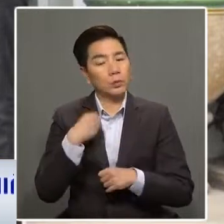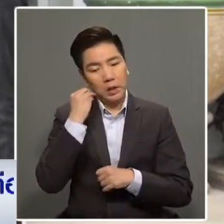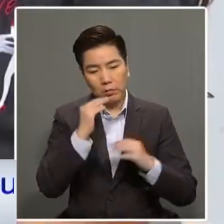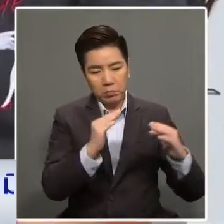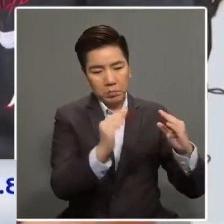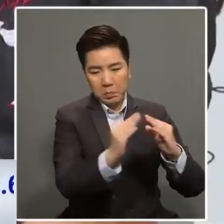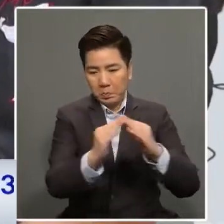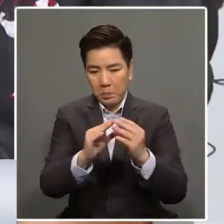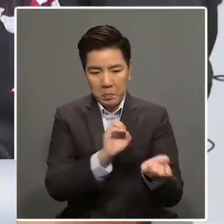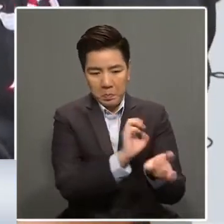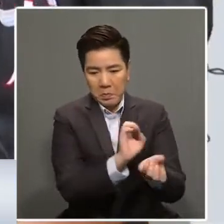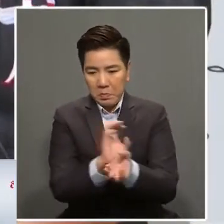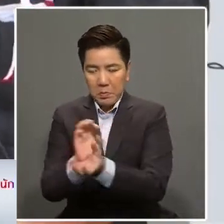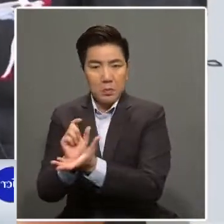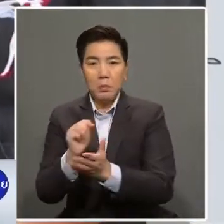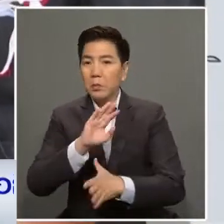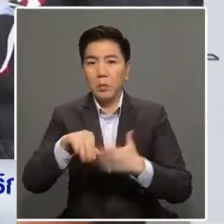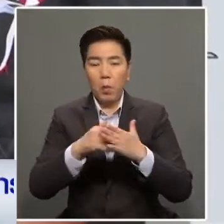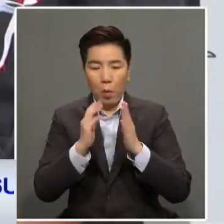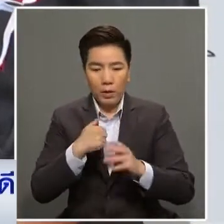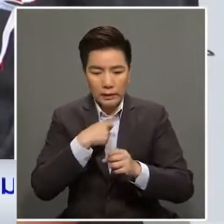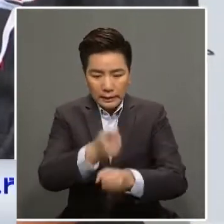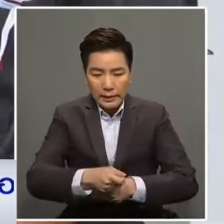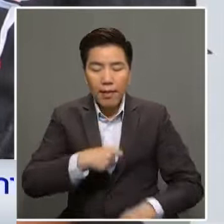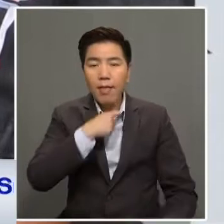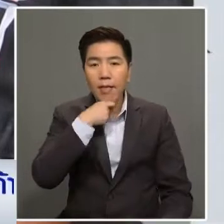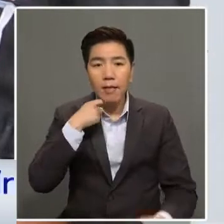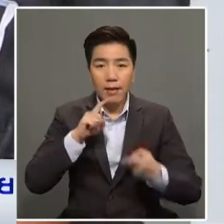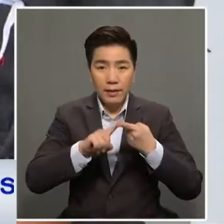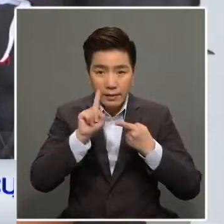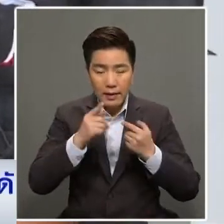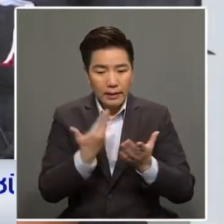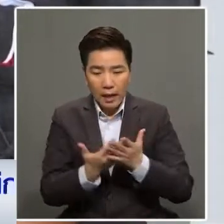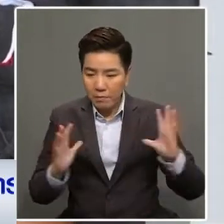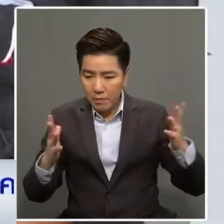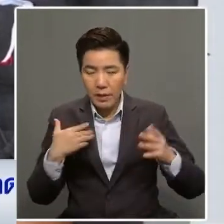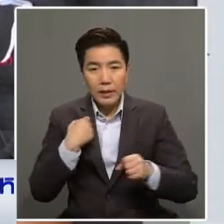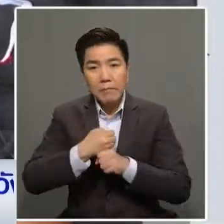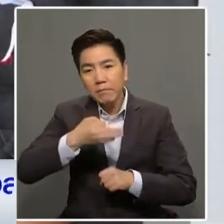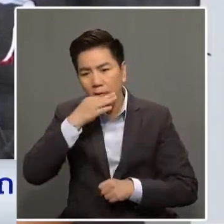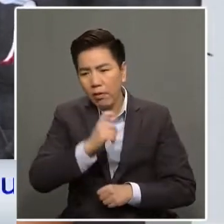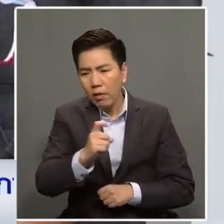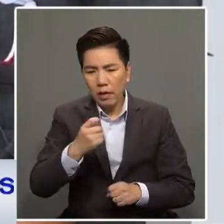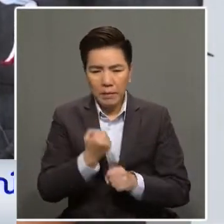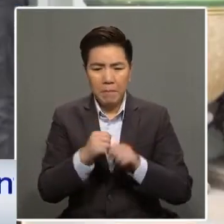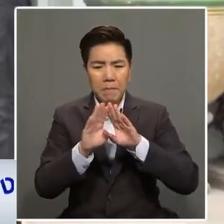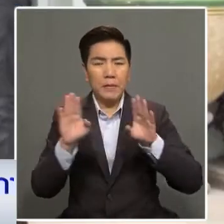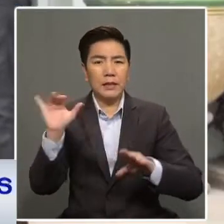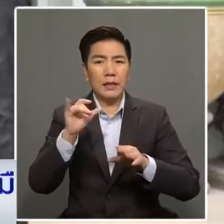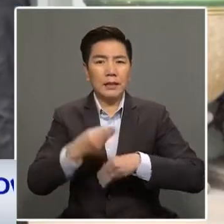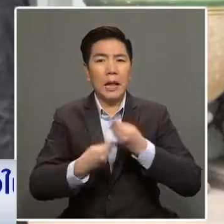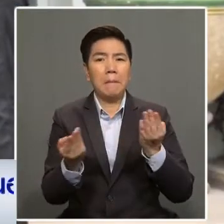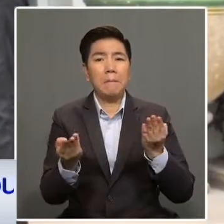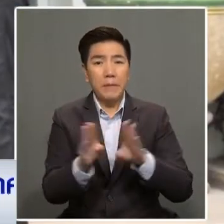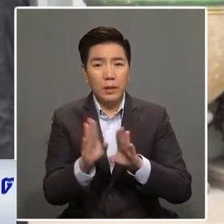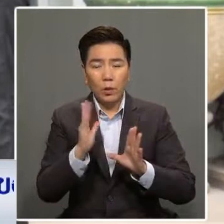เพราะว่าส่วนมากเกษตรกรมันเจอภัยแล้งแล้วรายได้ก็ไม่มีและส่วนหนึ่งก็ออกไปทำมาหากินหรือตลาดไม่เปิดตลาดปิดนะคะ